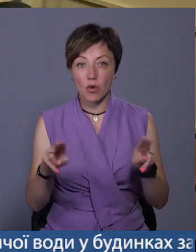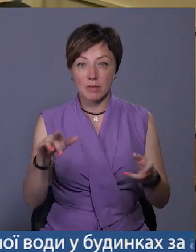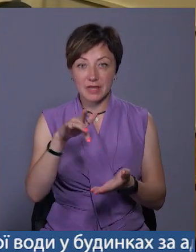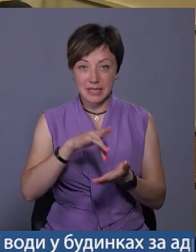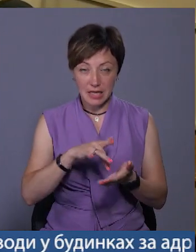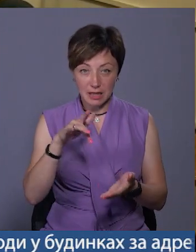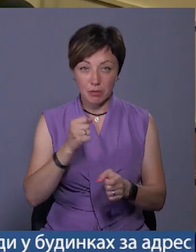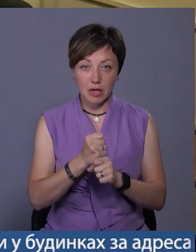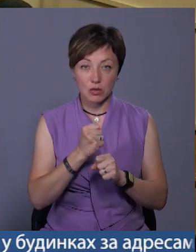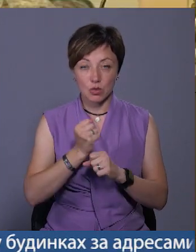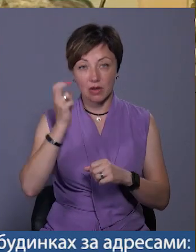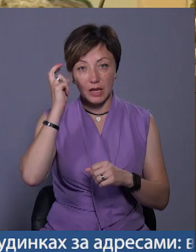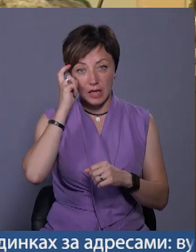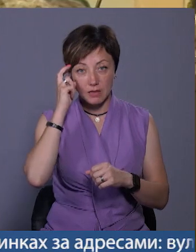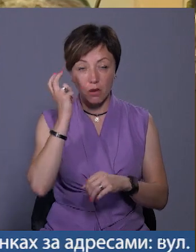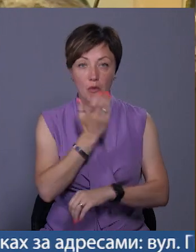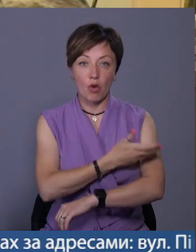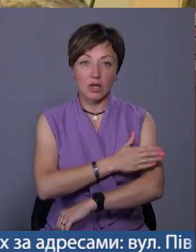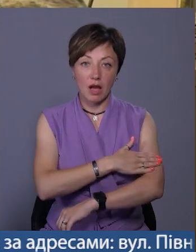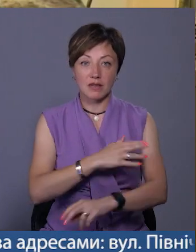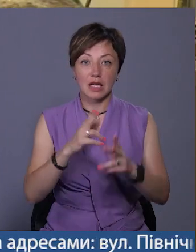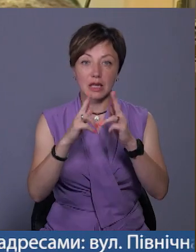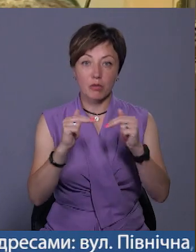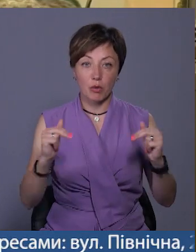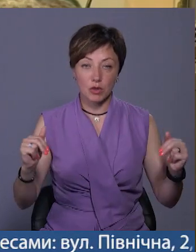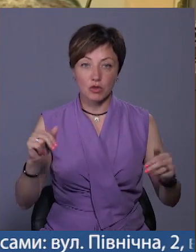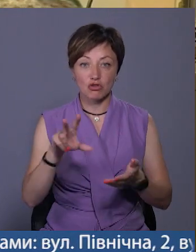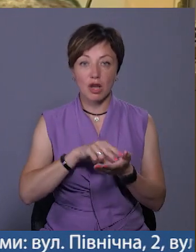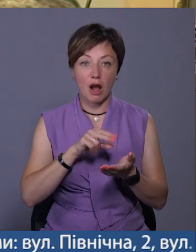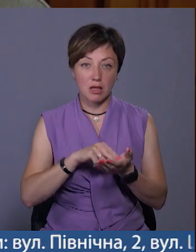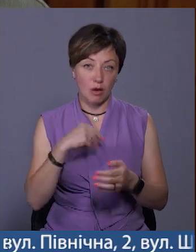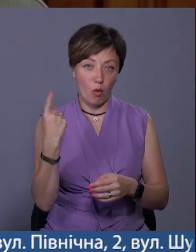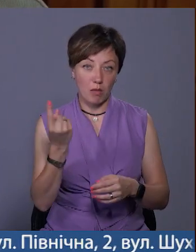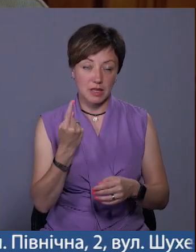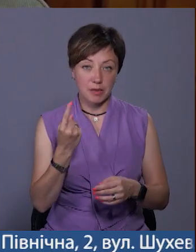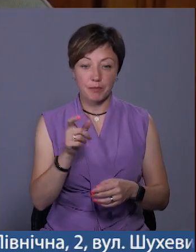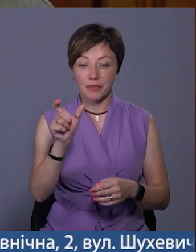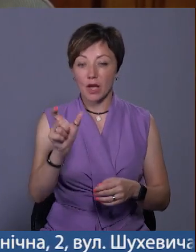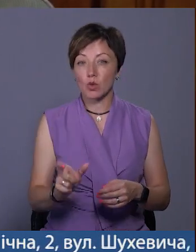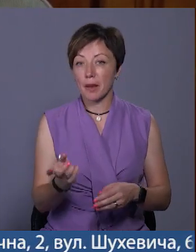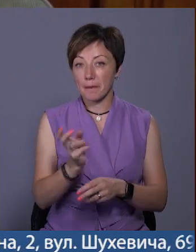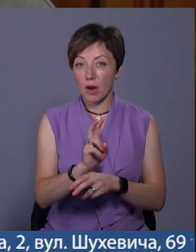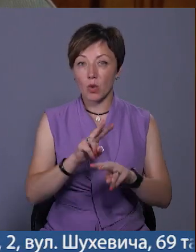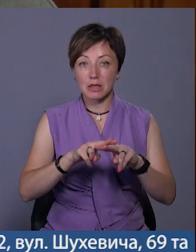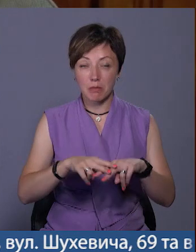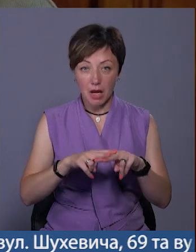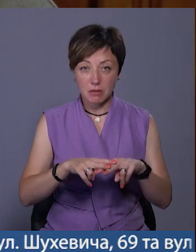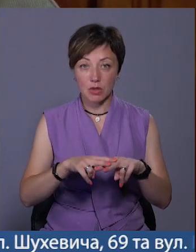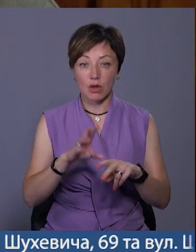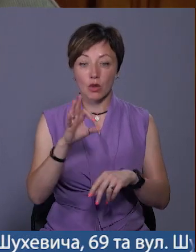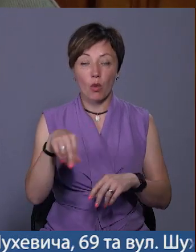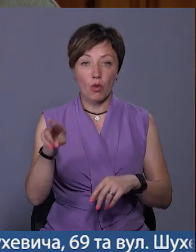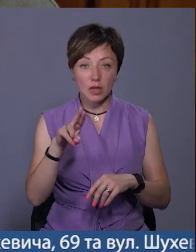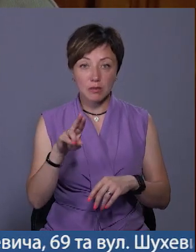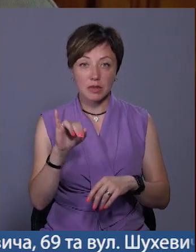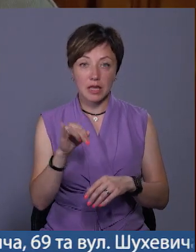для луганчан працюють у Київській, Полтавській, Дніпропетровській та Черкаській областях. Людина приходить з паспортом, з ідентифікаційним